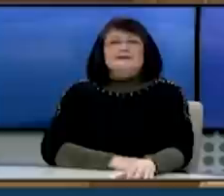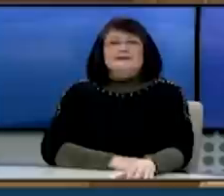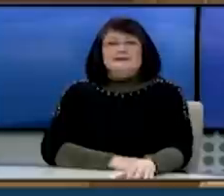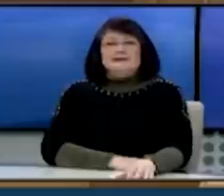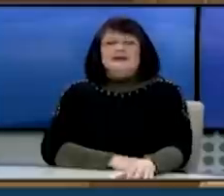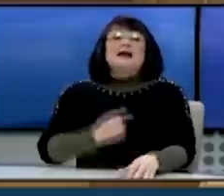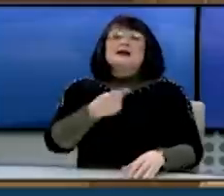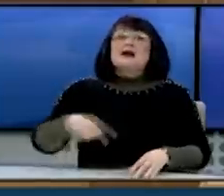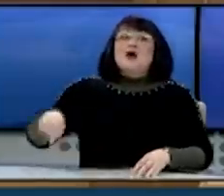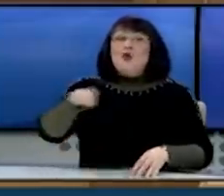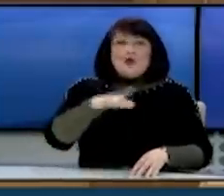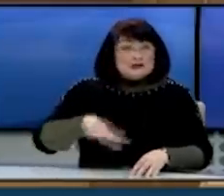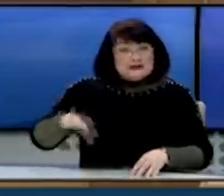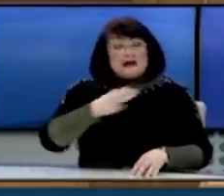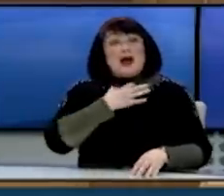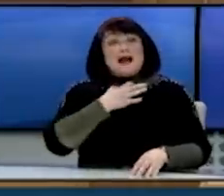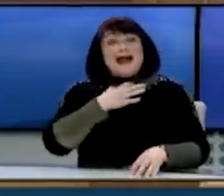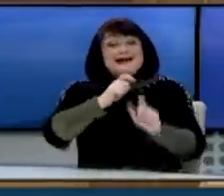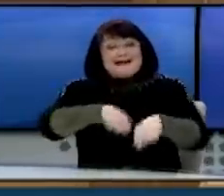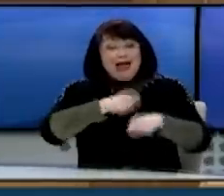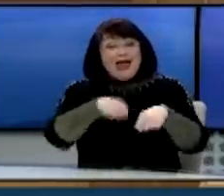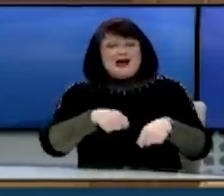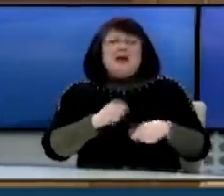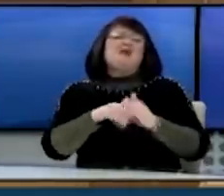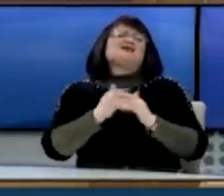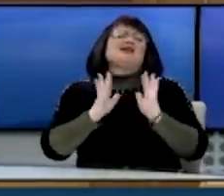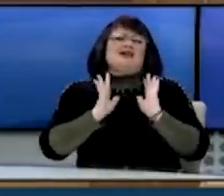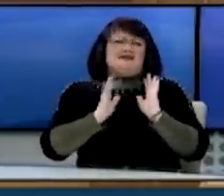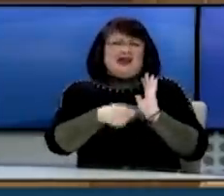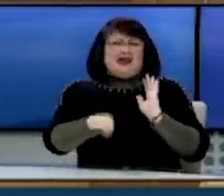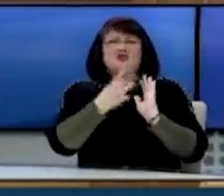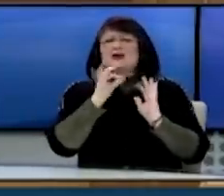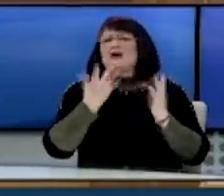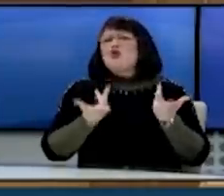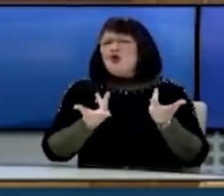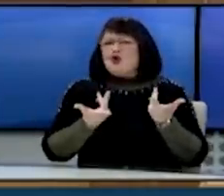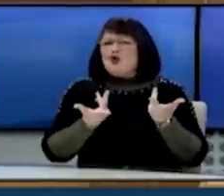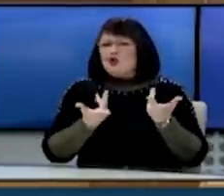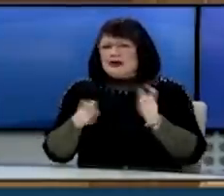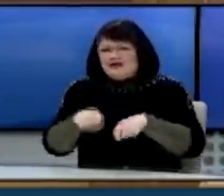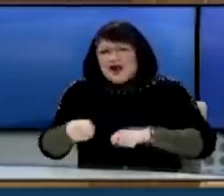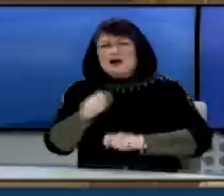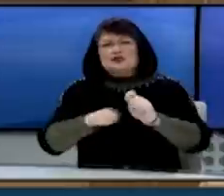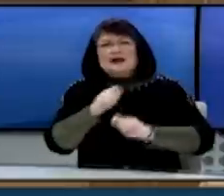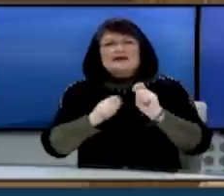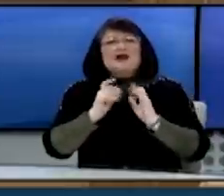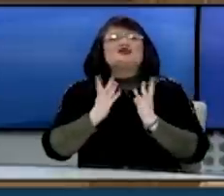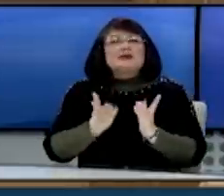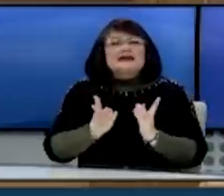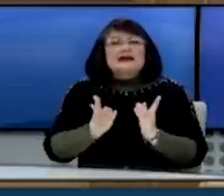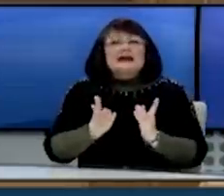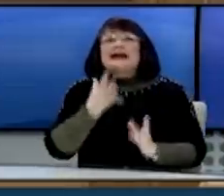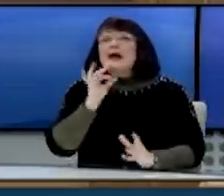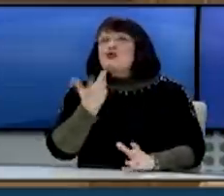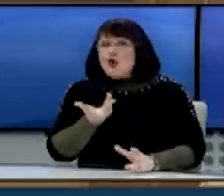τα άκρως απαραίτητα έργα δεν είναι ελκυστικά, και δεν είναι ελκυστικά για σας μόνο και μόνο γιατί